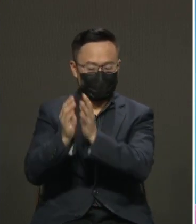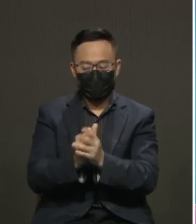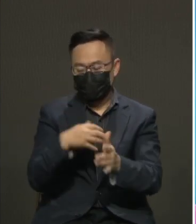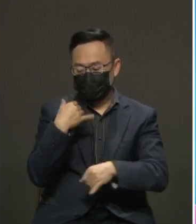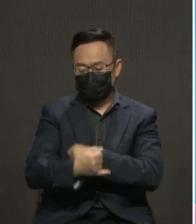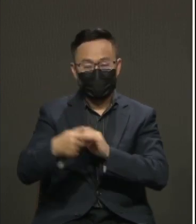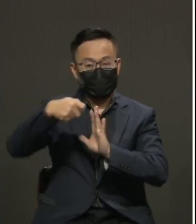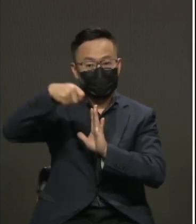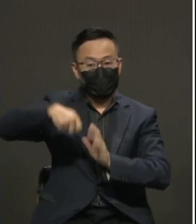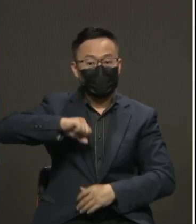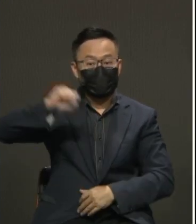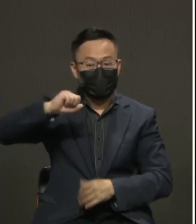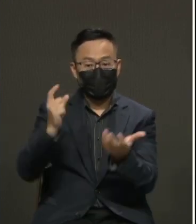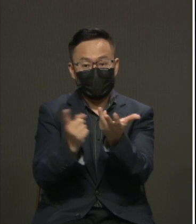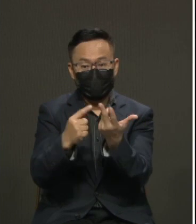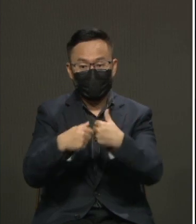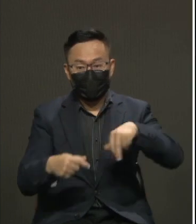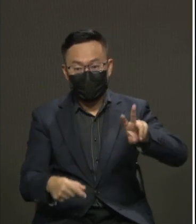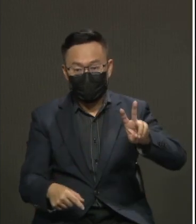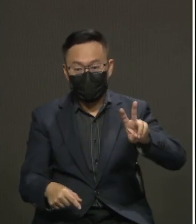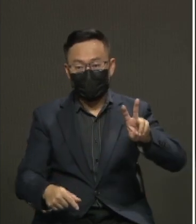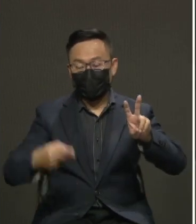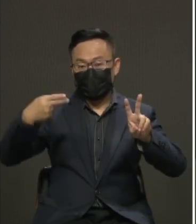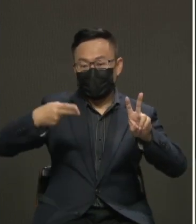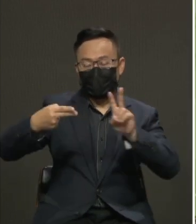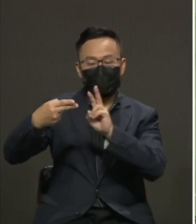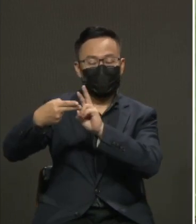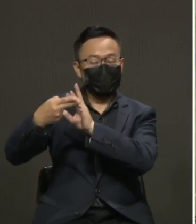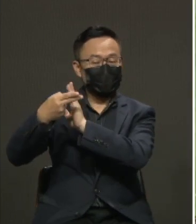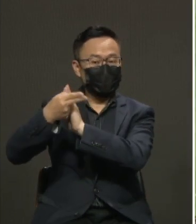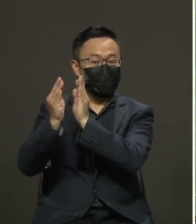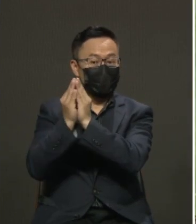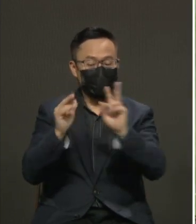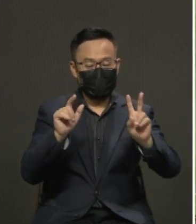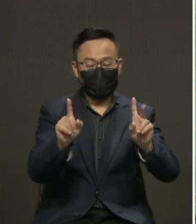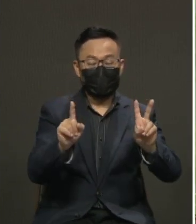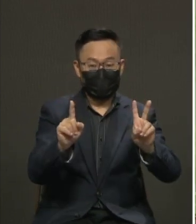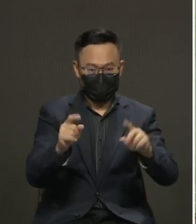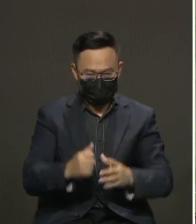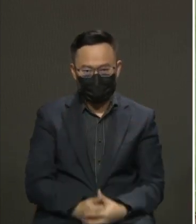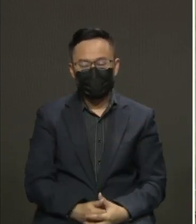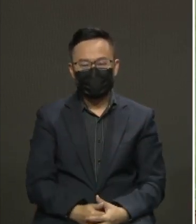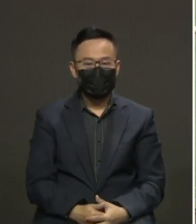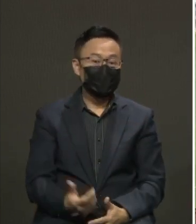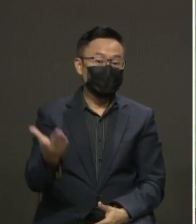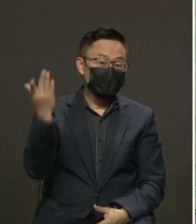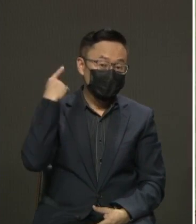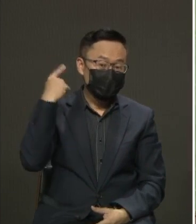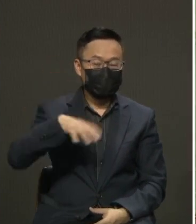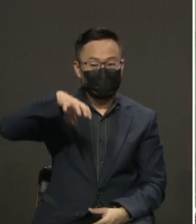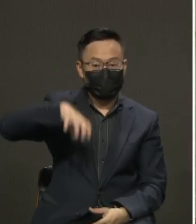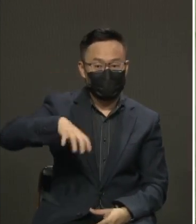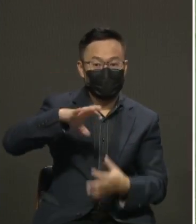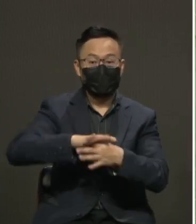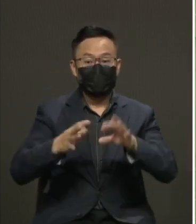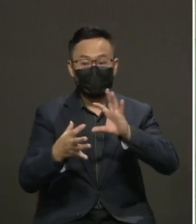ค่ะหนองบัวพิชยะตอนนี้นี่ผลงานนี่เริ่มปอล่อแลแล้วนะคะและเกมนี้ค่ะแข่งขันกันที่สนามเฉลิม